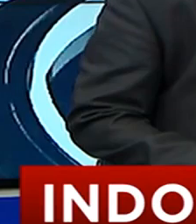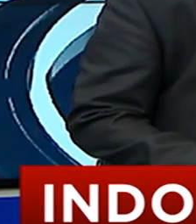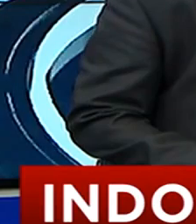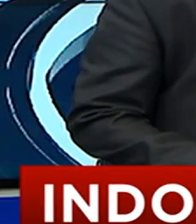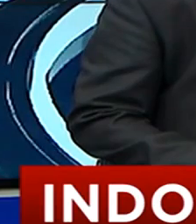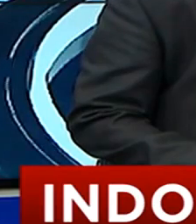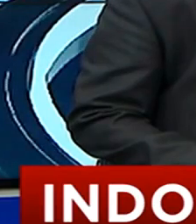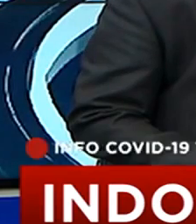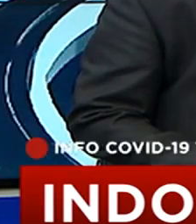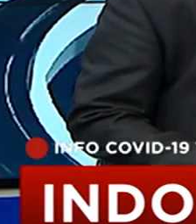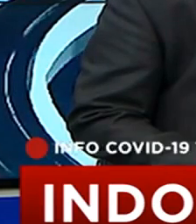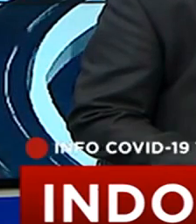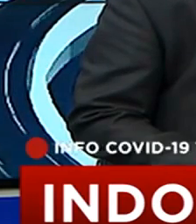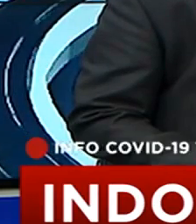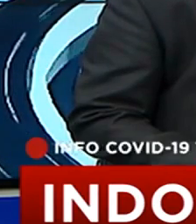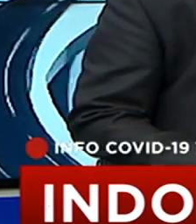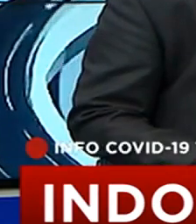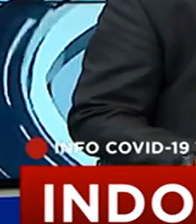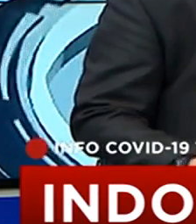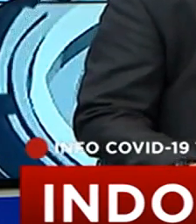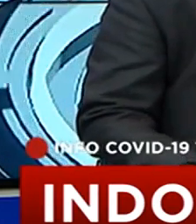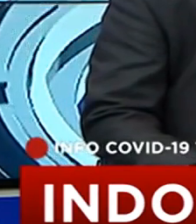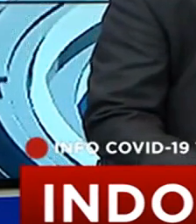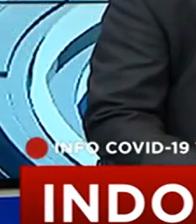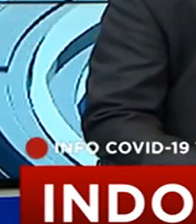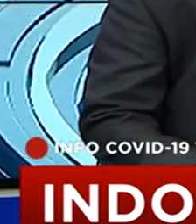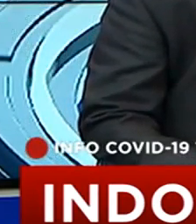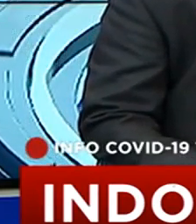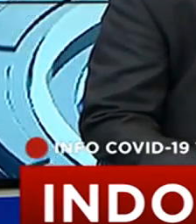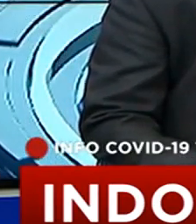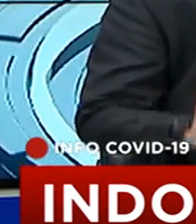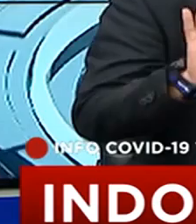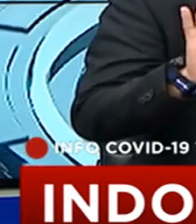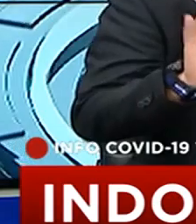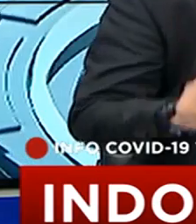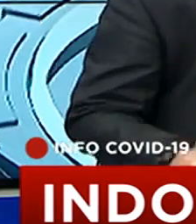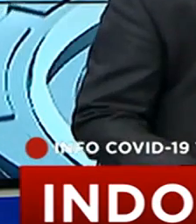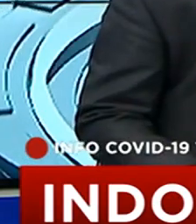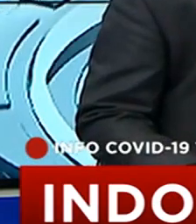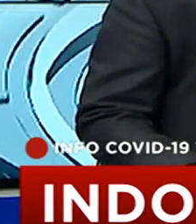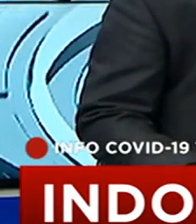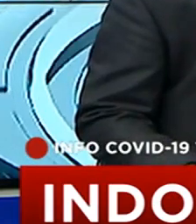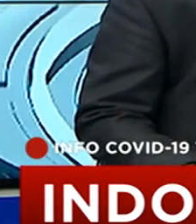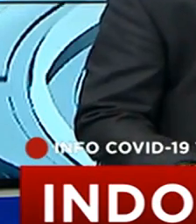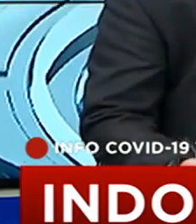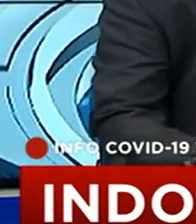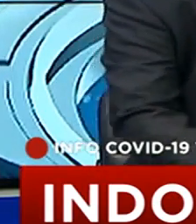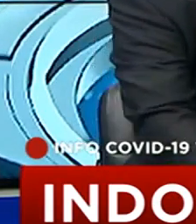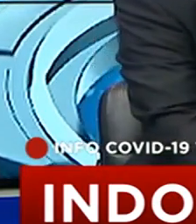di layar kaca TVRI demikian invocavit 19 terkini Terima kasih dan sampai jumpa